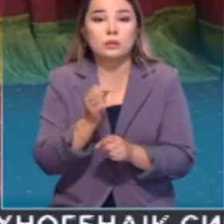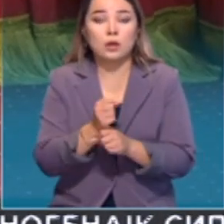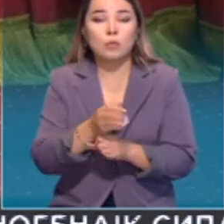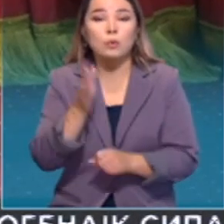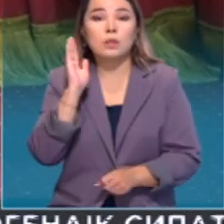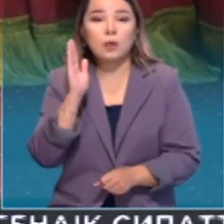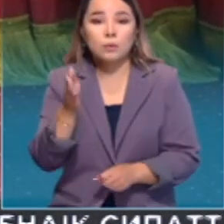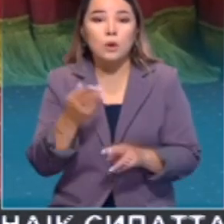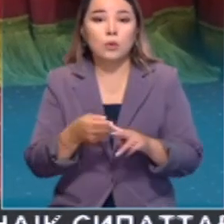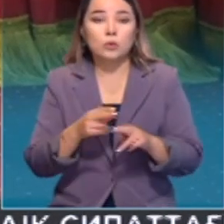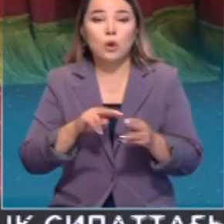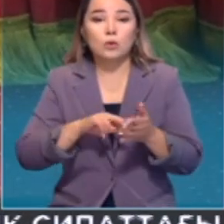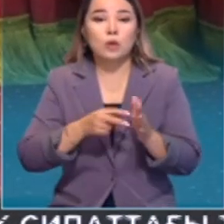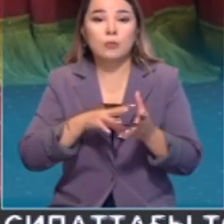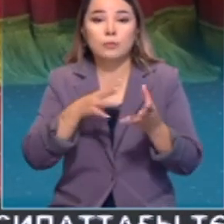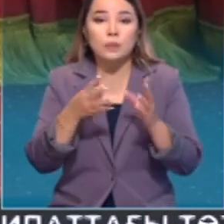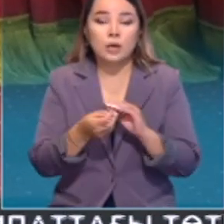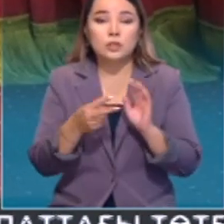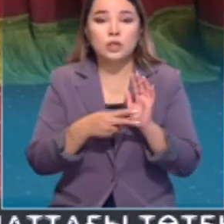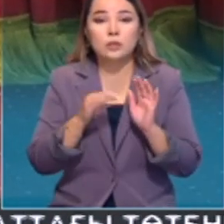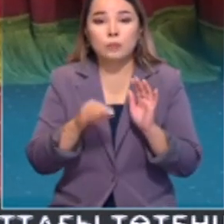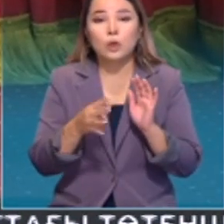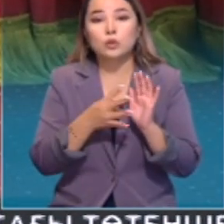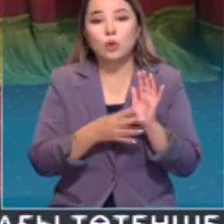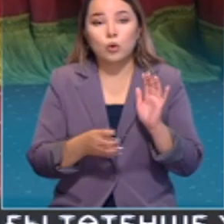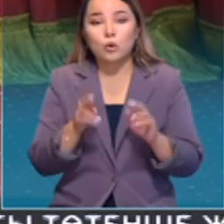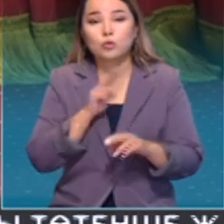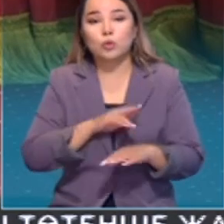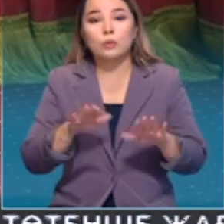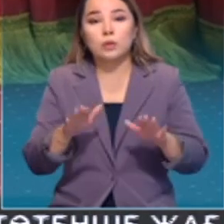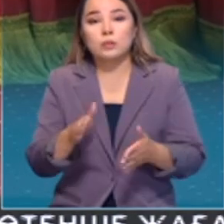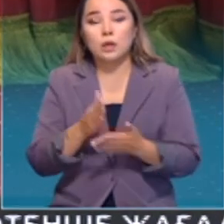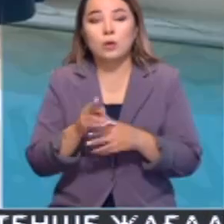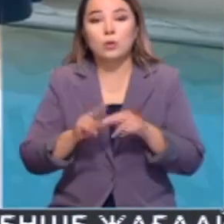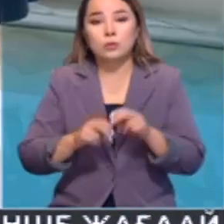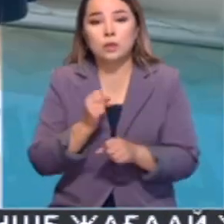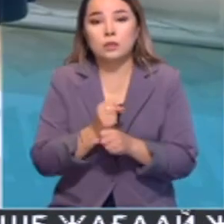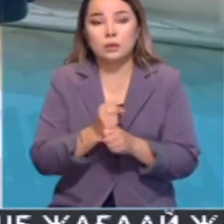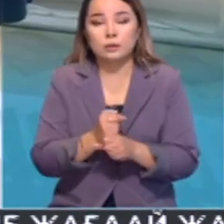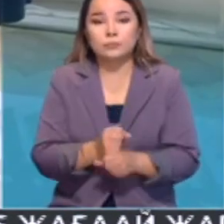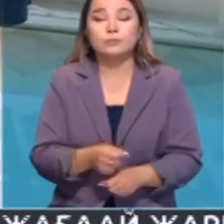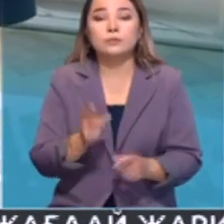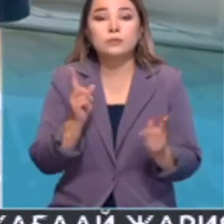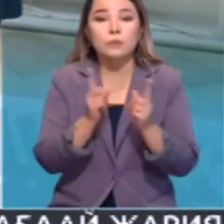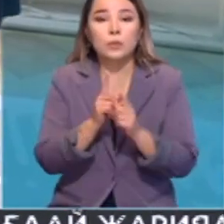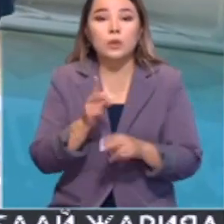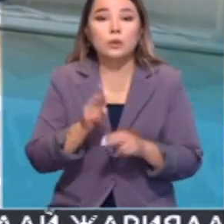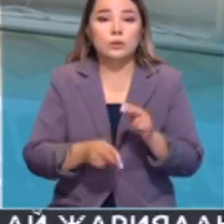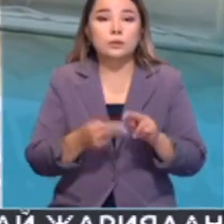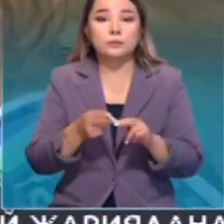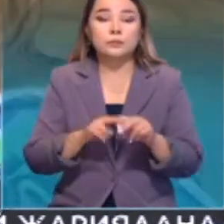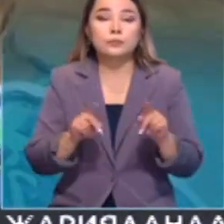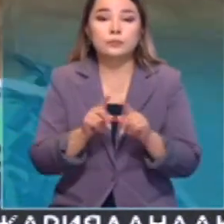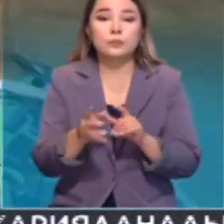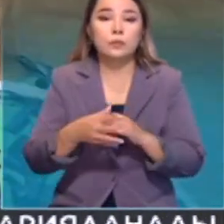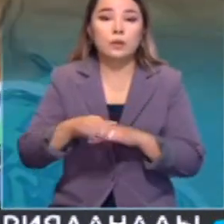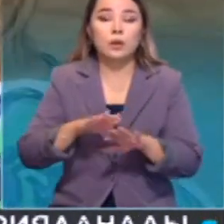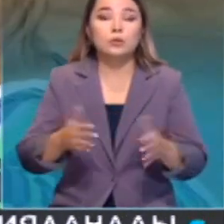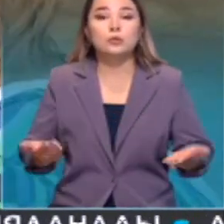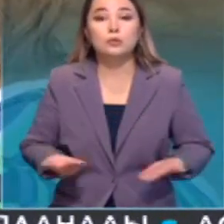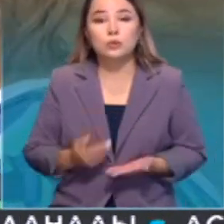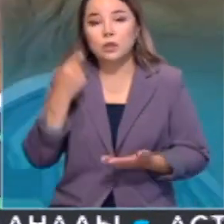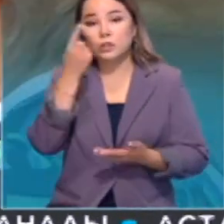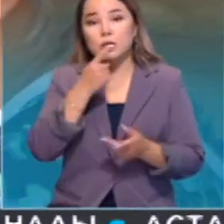боламыз. Бұл жобалар есебінен 7900 жұмыс орны құрылады. Кездесуден кейін облыс әкімі аймақ тұрғындарын жеке